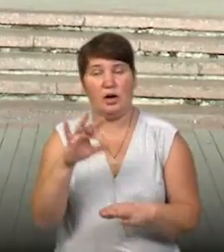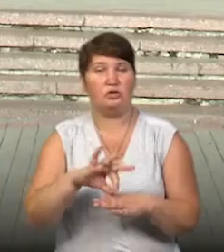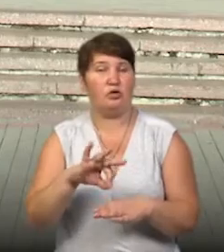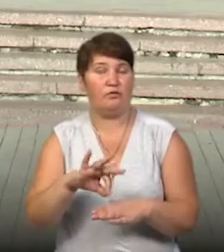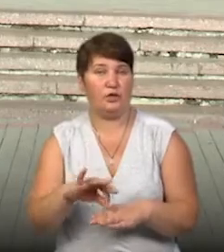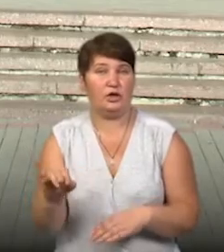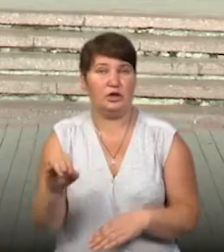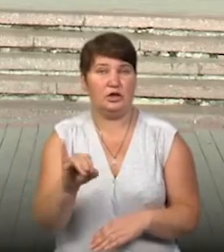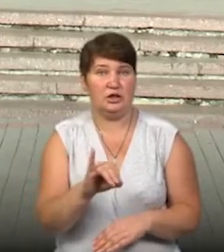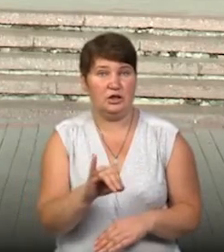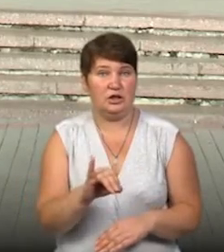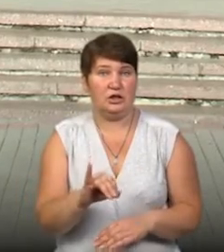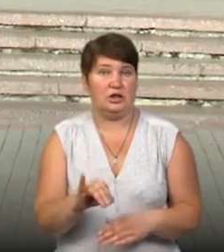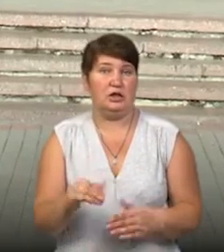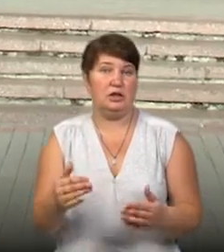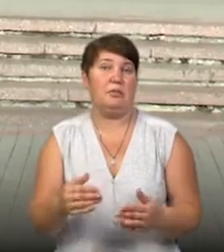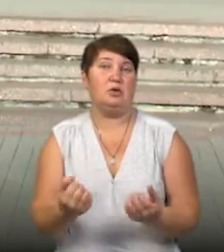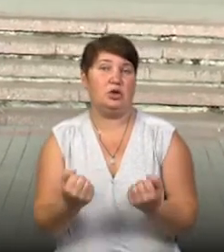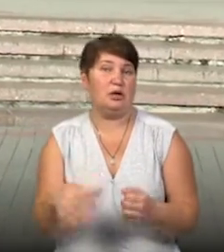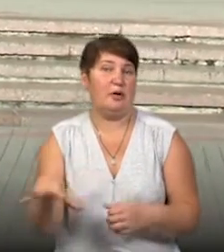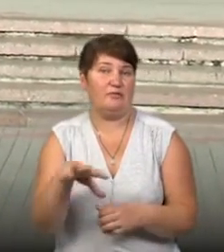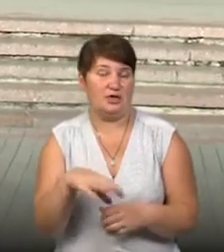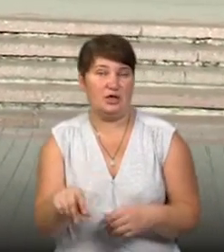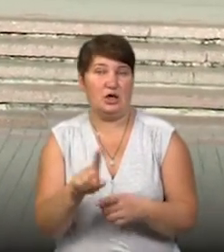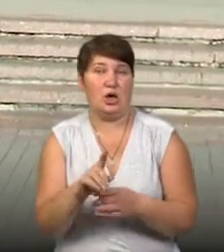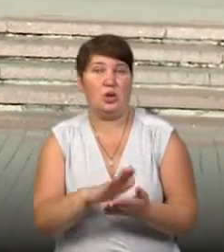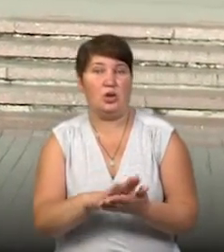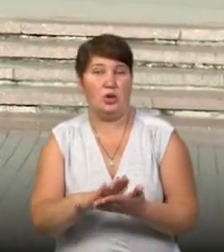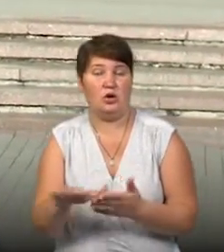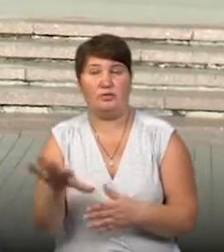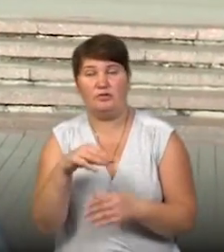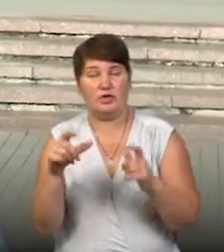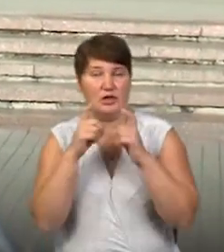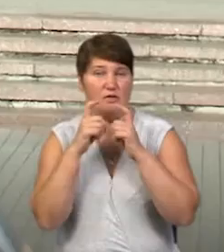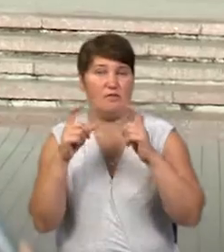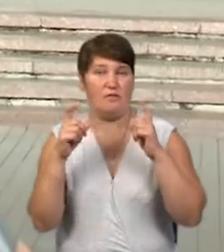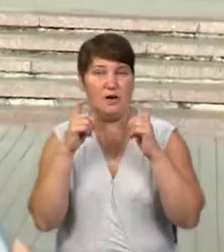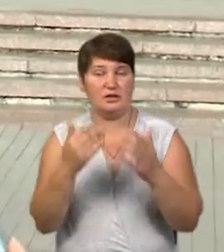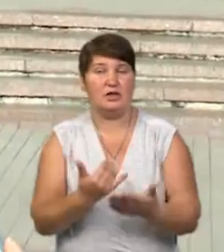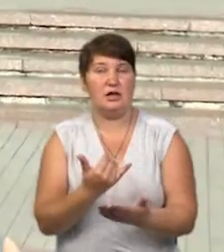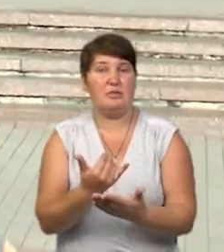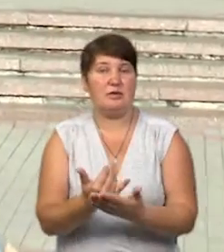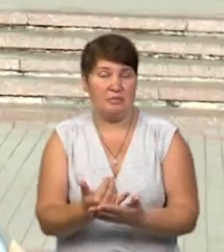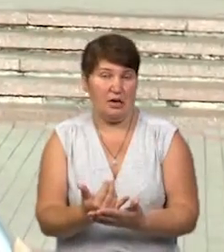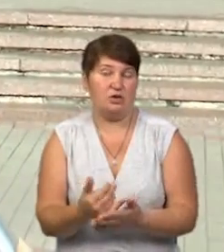ми дотримуємося всіх санітарних норм, всі в масках нас і забезпечуємо, але ми не